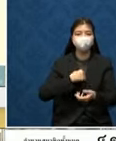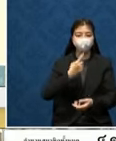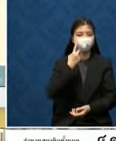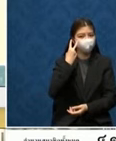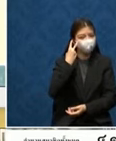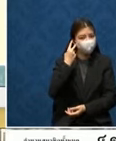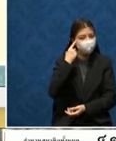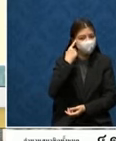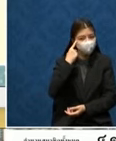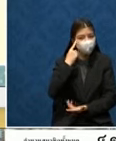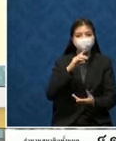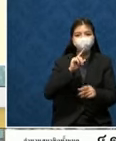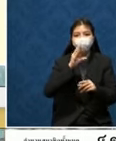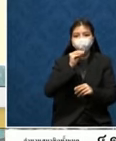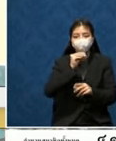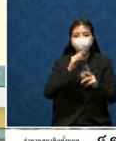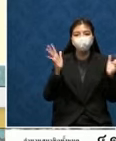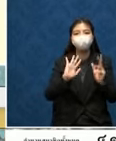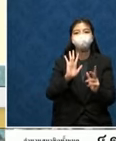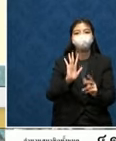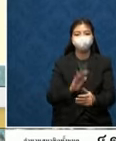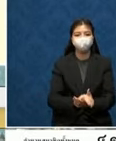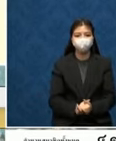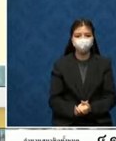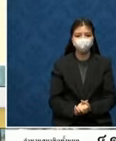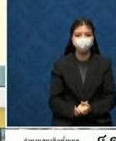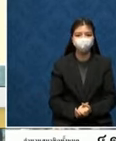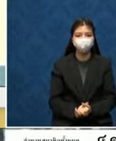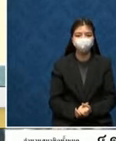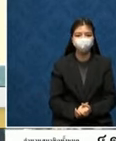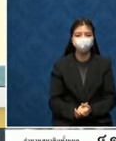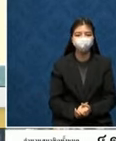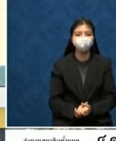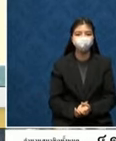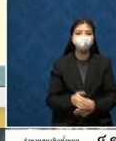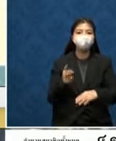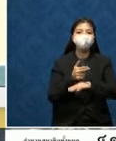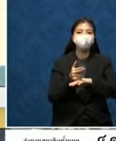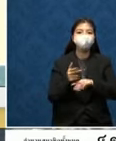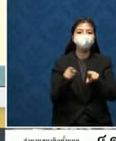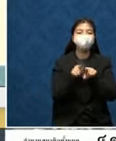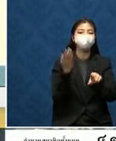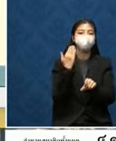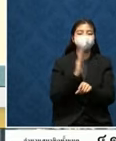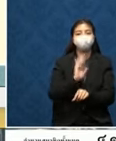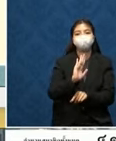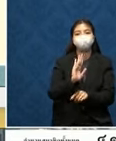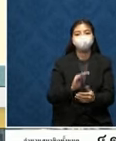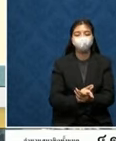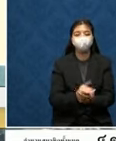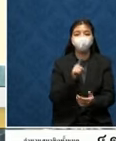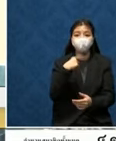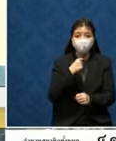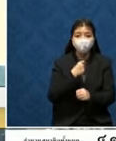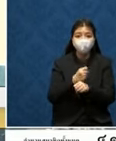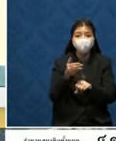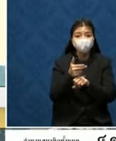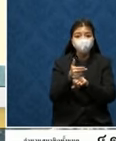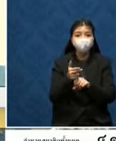พูดมากนักถ้าไม่รู้แล้วอย่าพูดนะครับอย่าพูดและอย่าเอาคลิปแบบเมื่อกี้ออกมาอีกใครจะไปทำคลิปแบบ